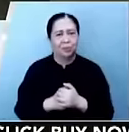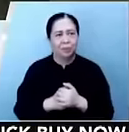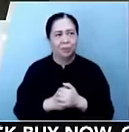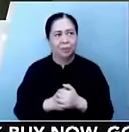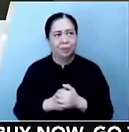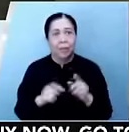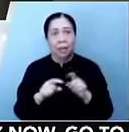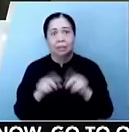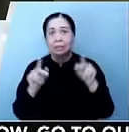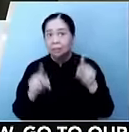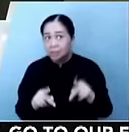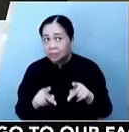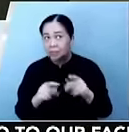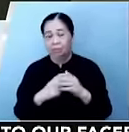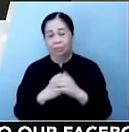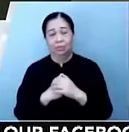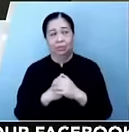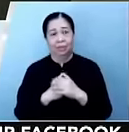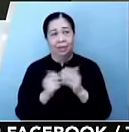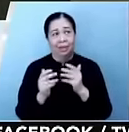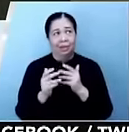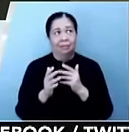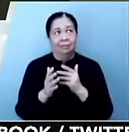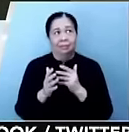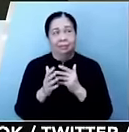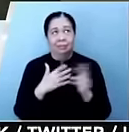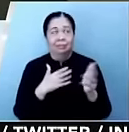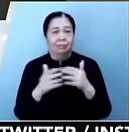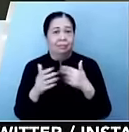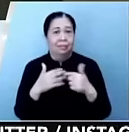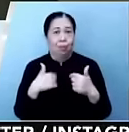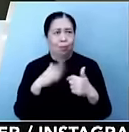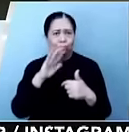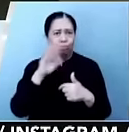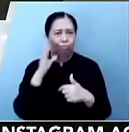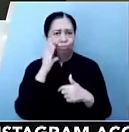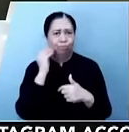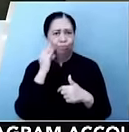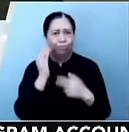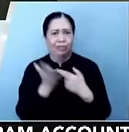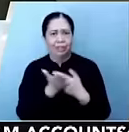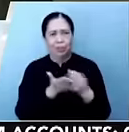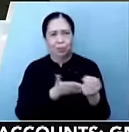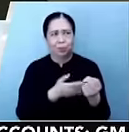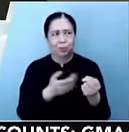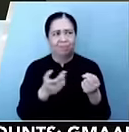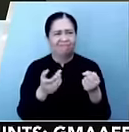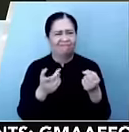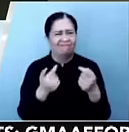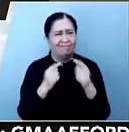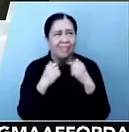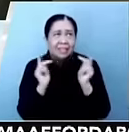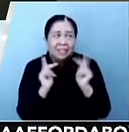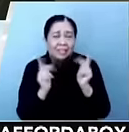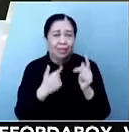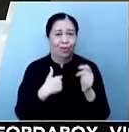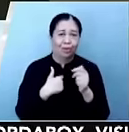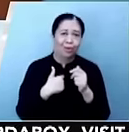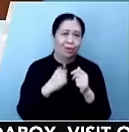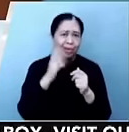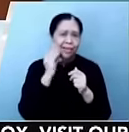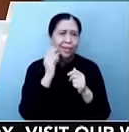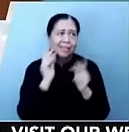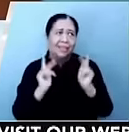po, Tito Lar, kahit wala pa po ako sa mga relationships na yan. Eh, syempre, kinilig na rin naman po ako. Na-experience ko na rin